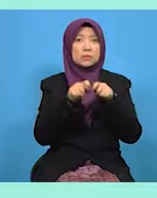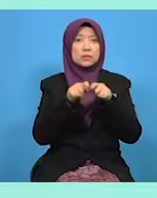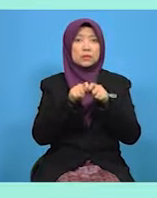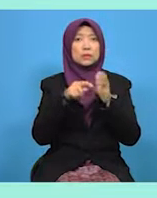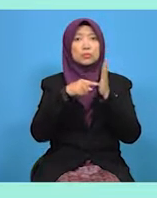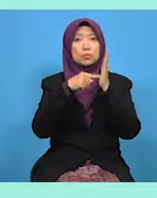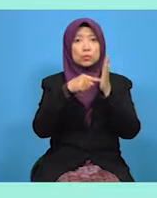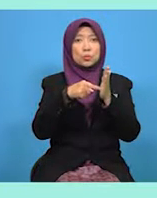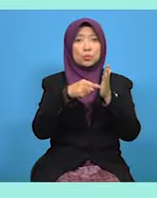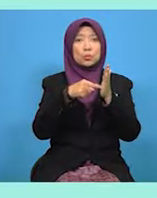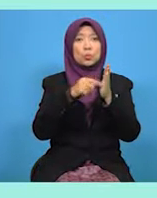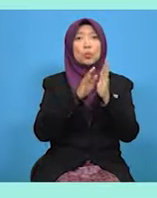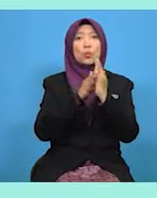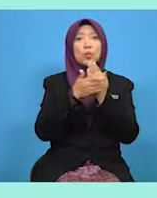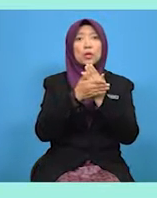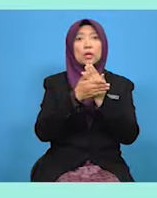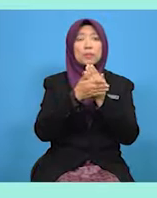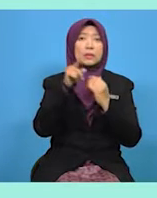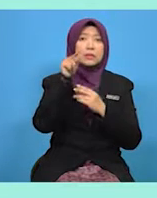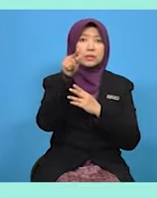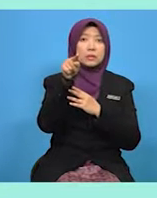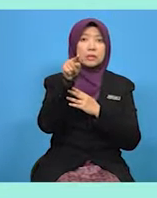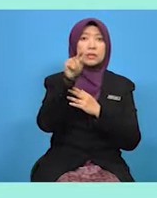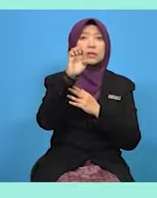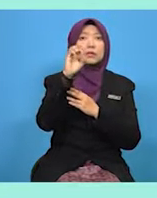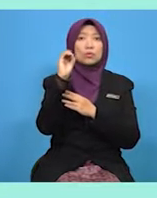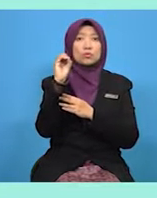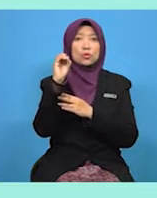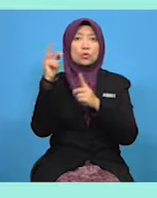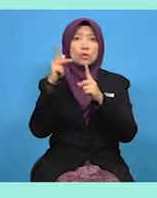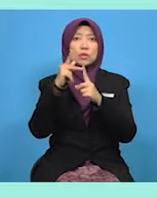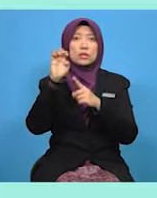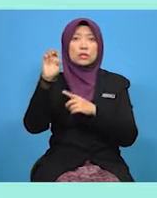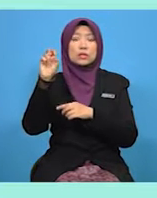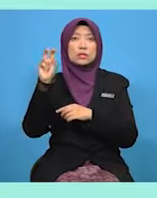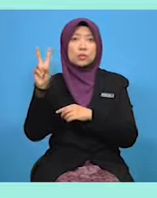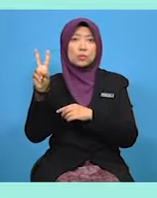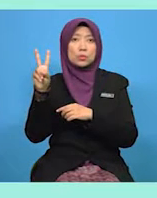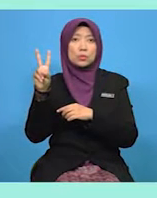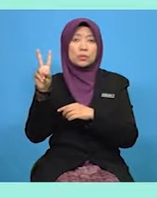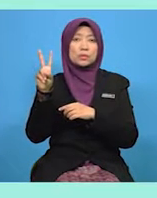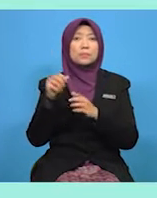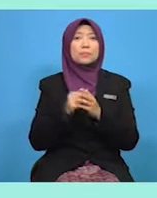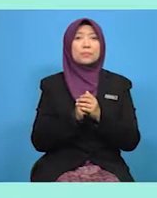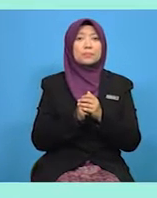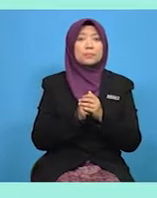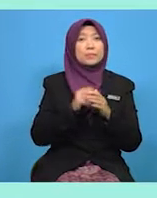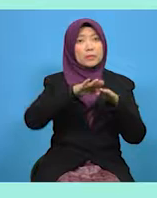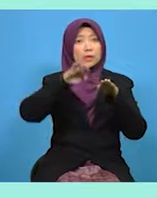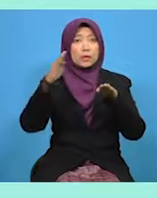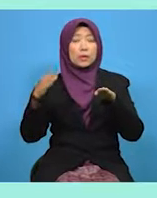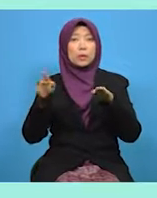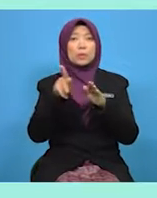yang ditunjukkan oleh pergerakan titik dari E0 ke E2 di sepanjang